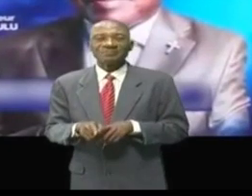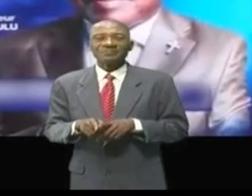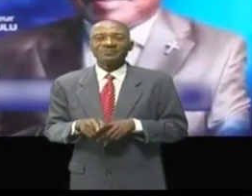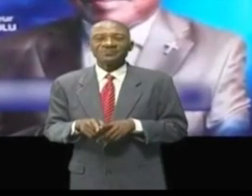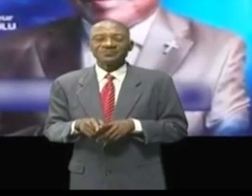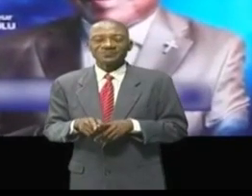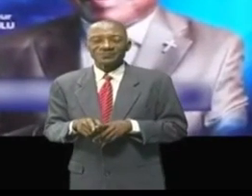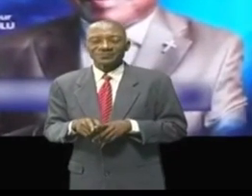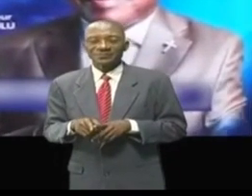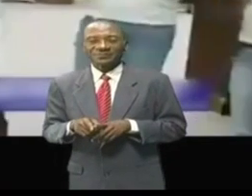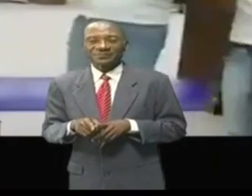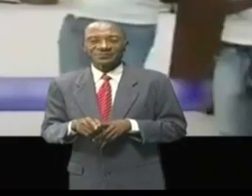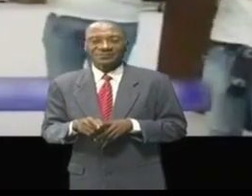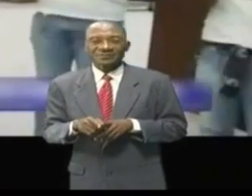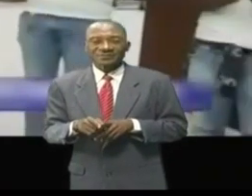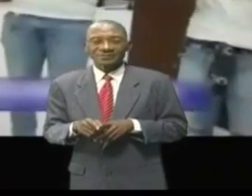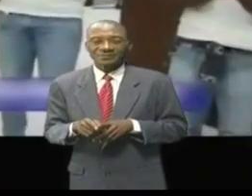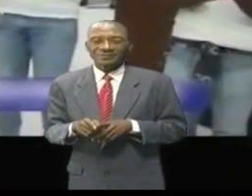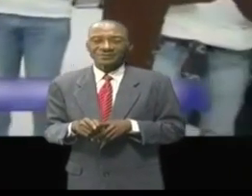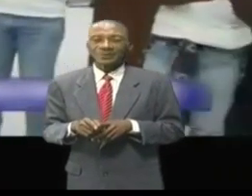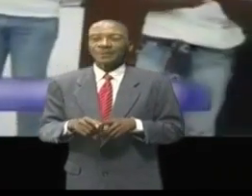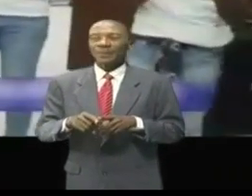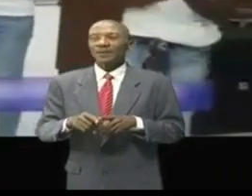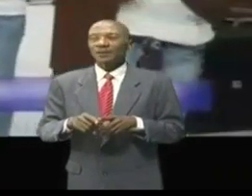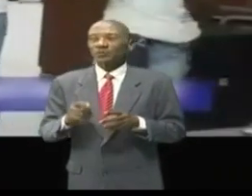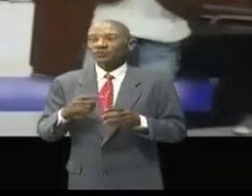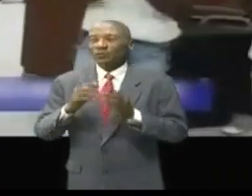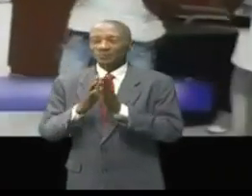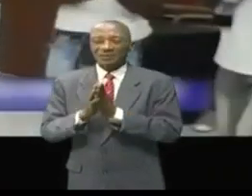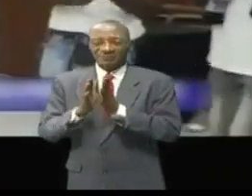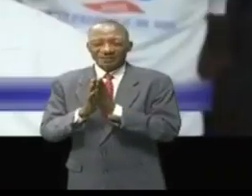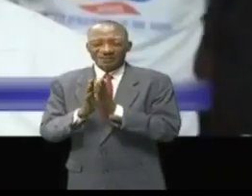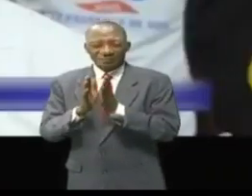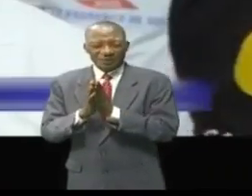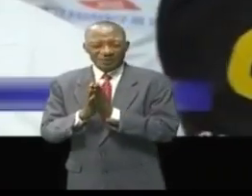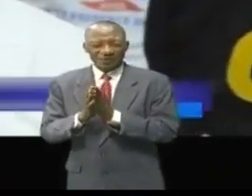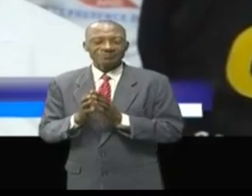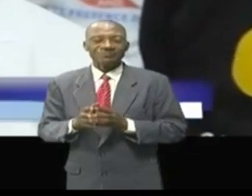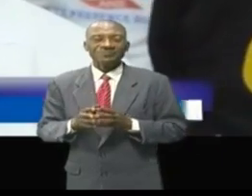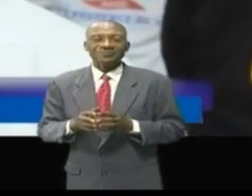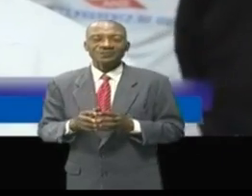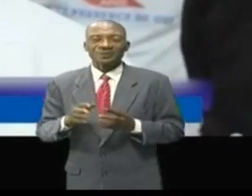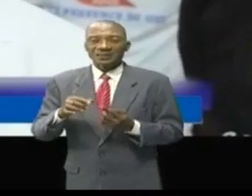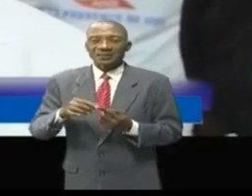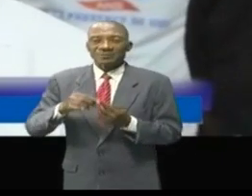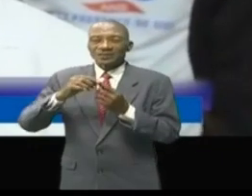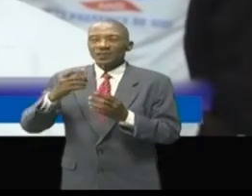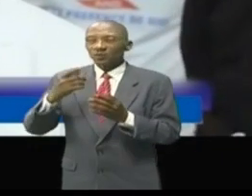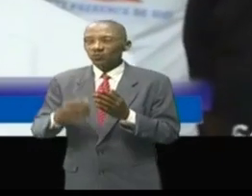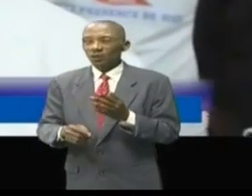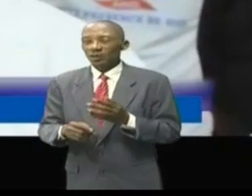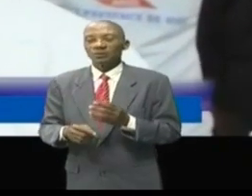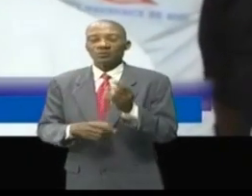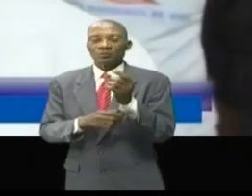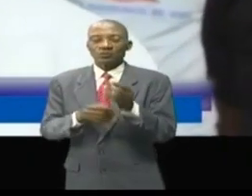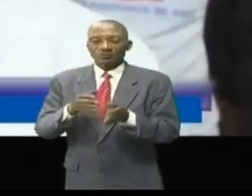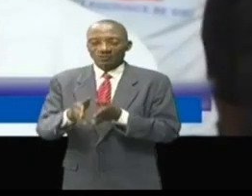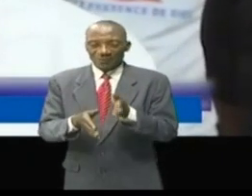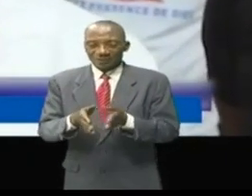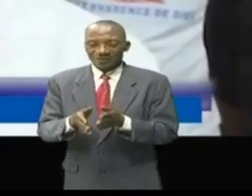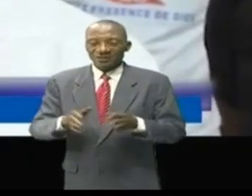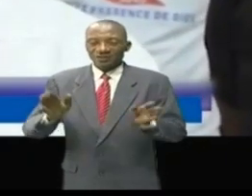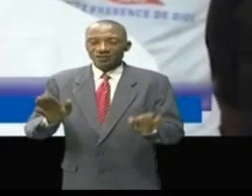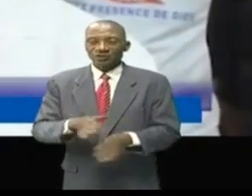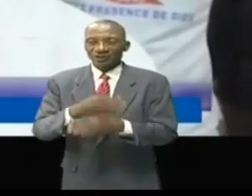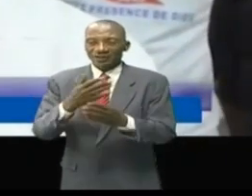moments cruciaux pour ces groupes de chrétiens. La particularité, c'est que ceux qui vont marcher, ceux qui vont chanter et danser sont